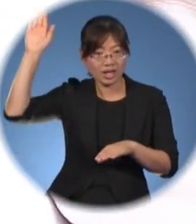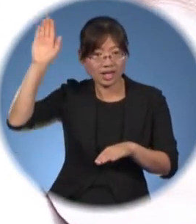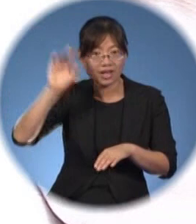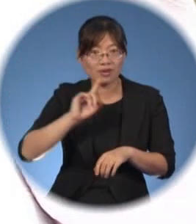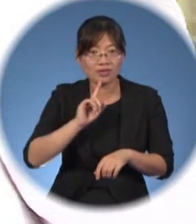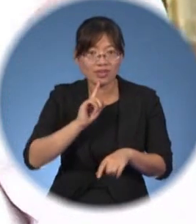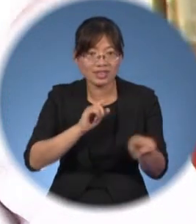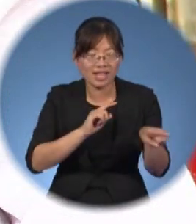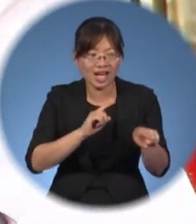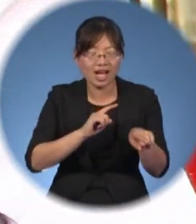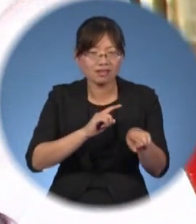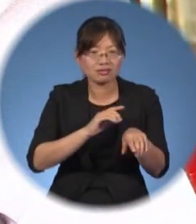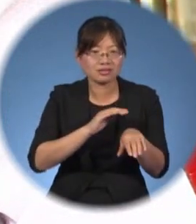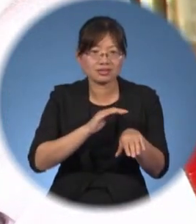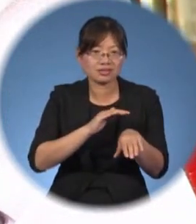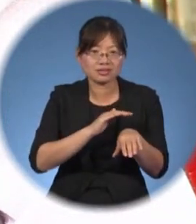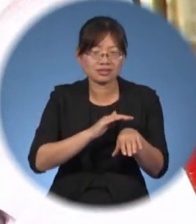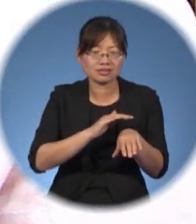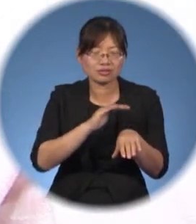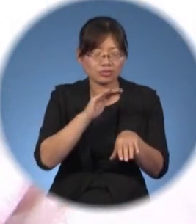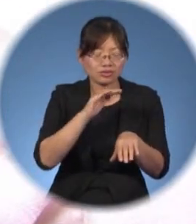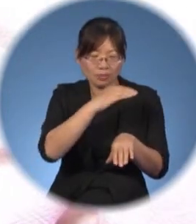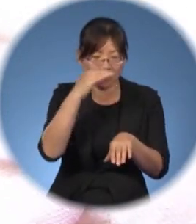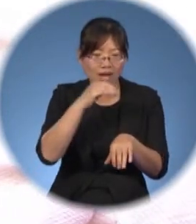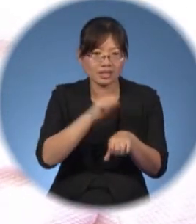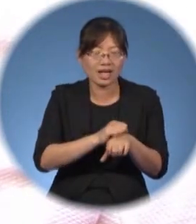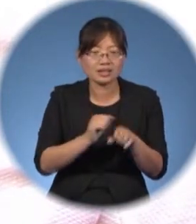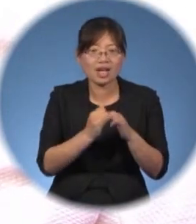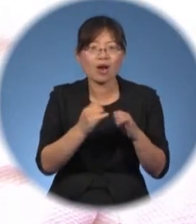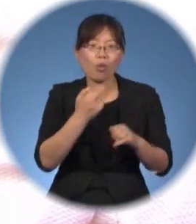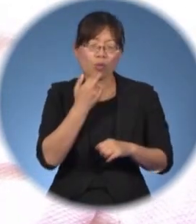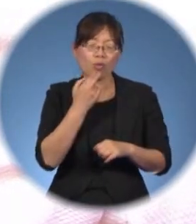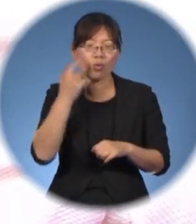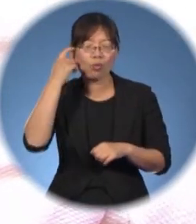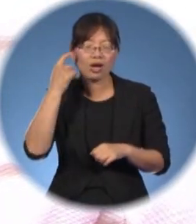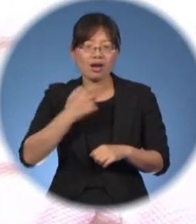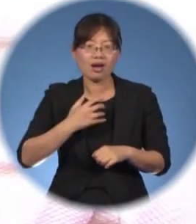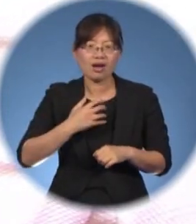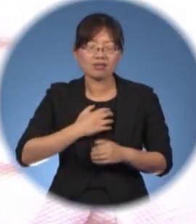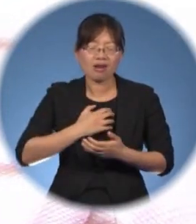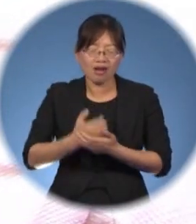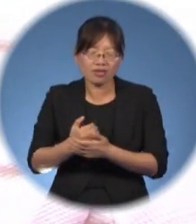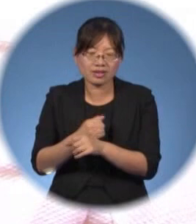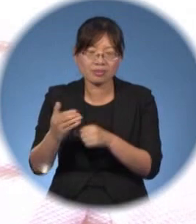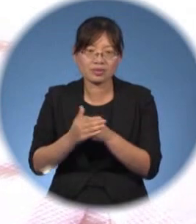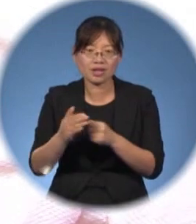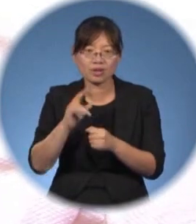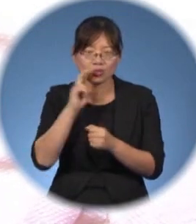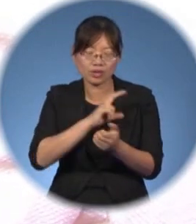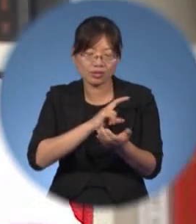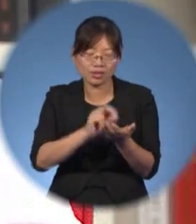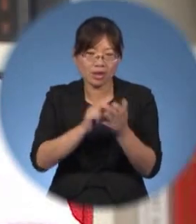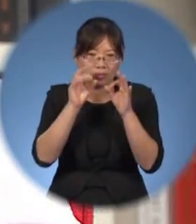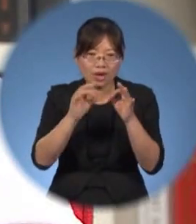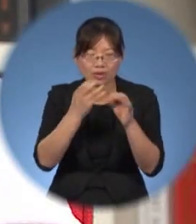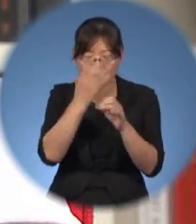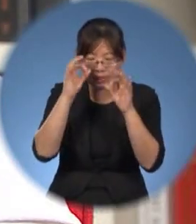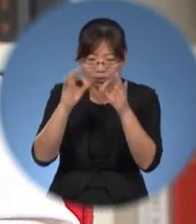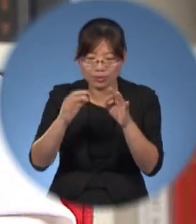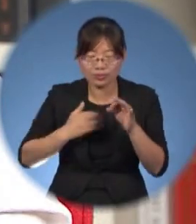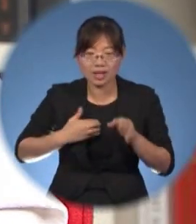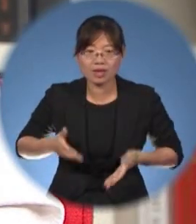1절을 제대로 한 사람이 없어요. 왜요? 가슴이 메니까. 노래 곡목이 전부 뭐, 꿈에 본 내